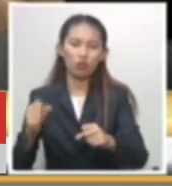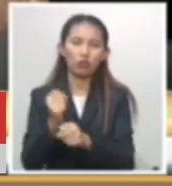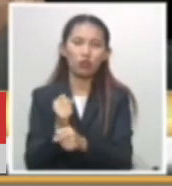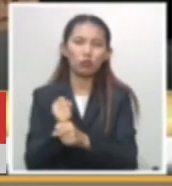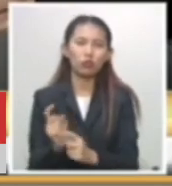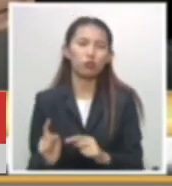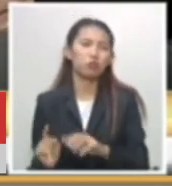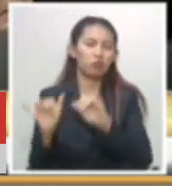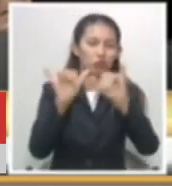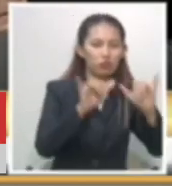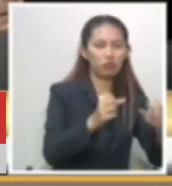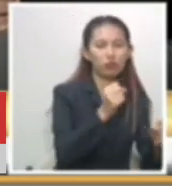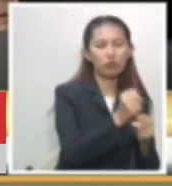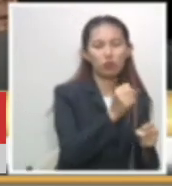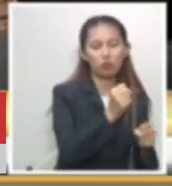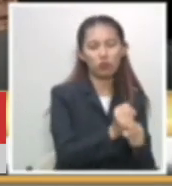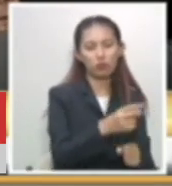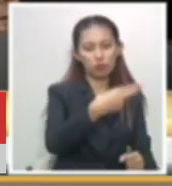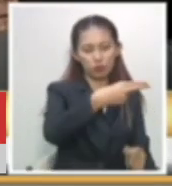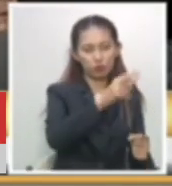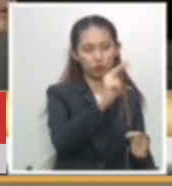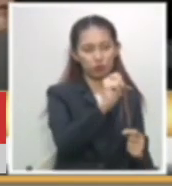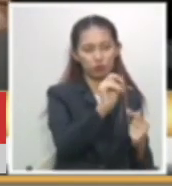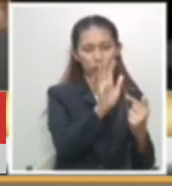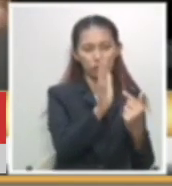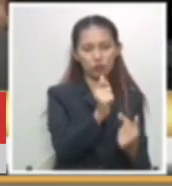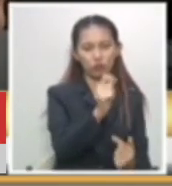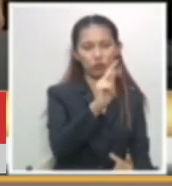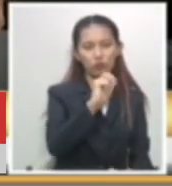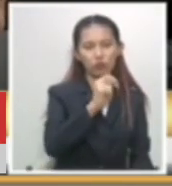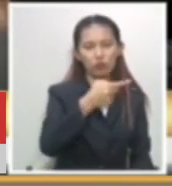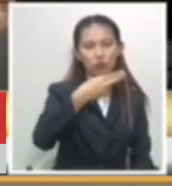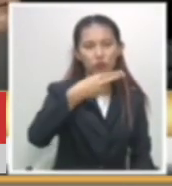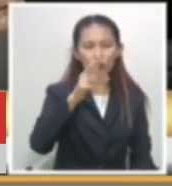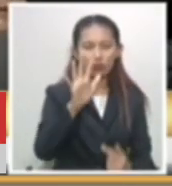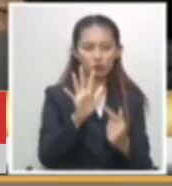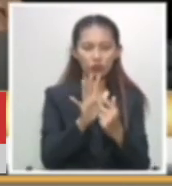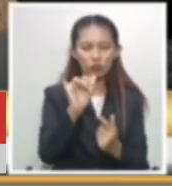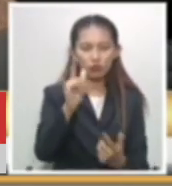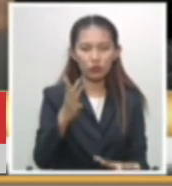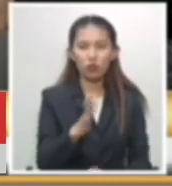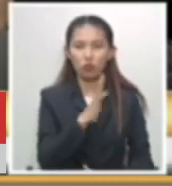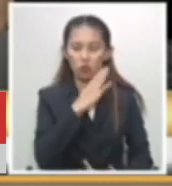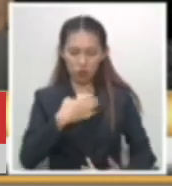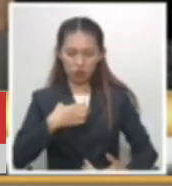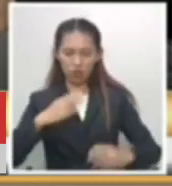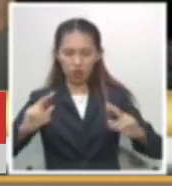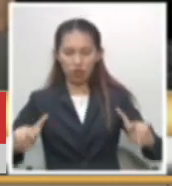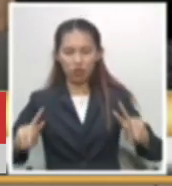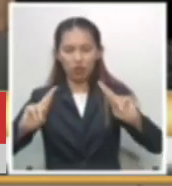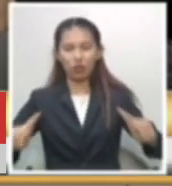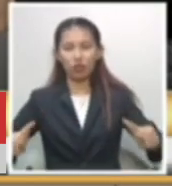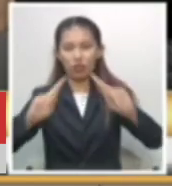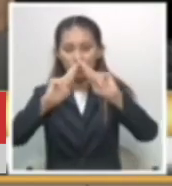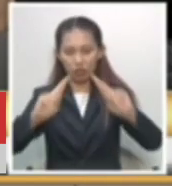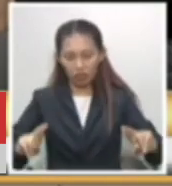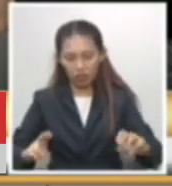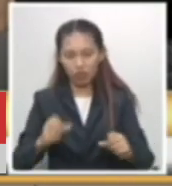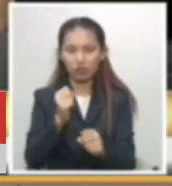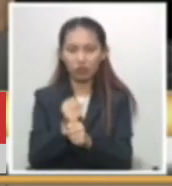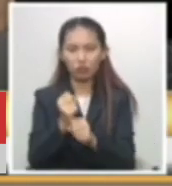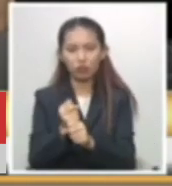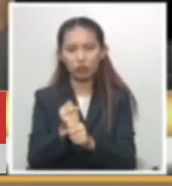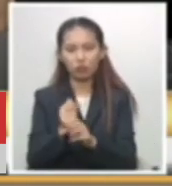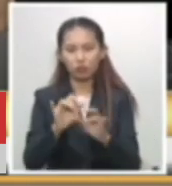านจะจดทะเบียนร้านค้าสรรพากรเสียภาษีต้องเดินทางไปที่อำเภอเ